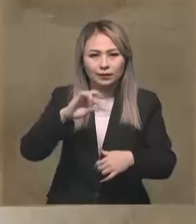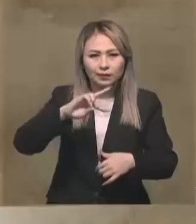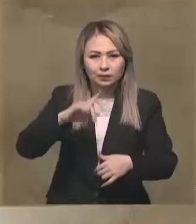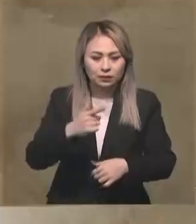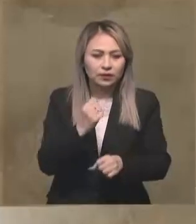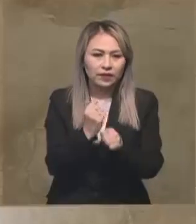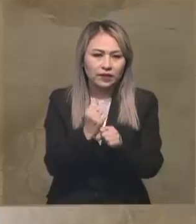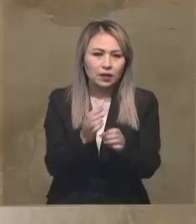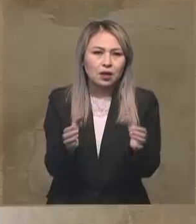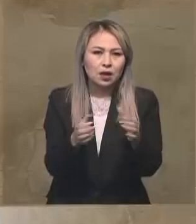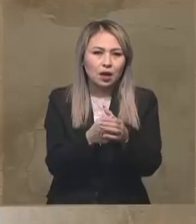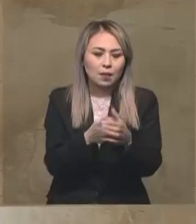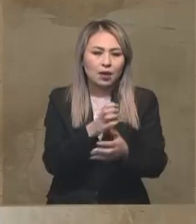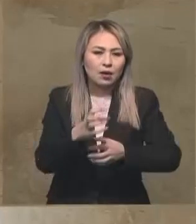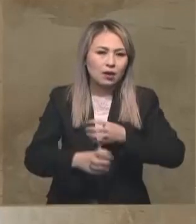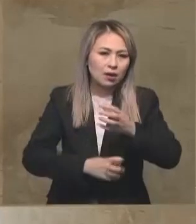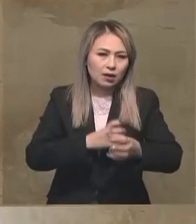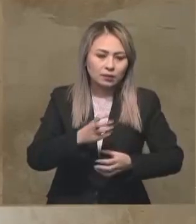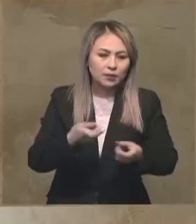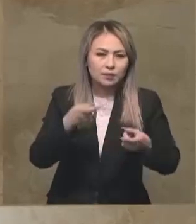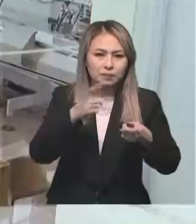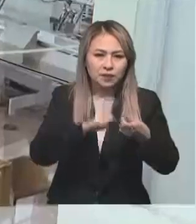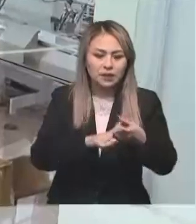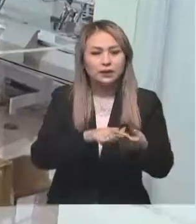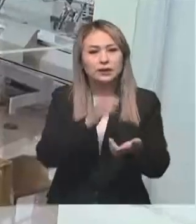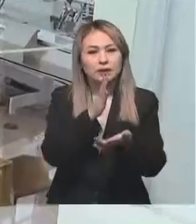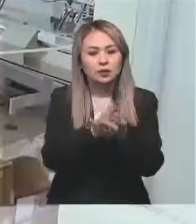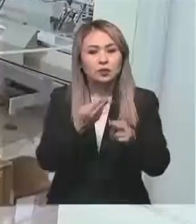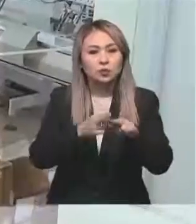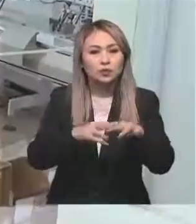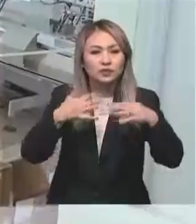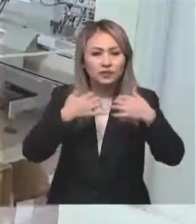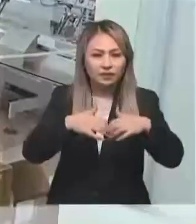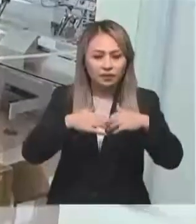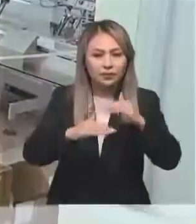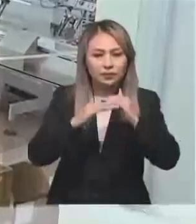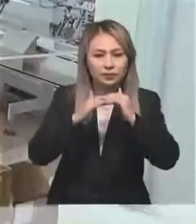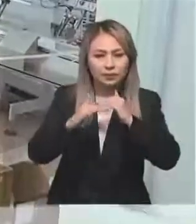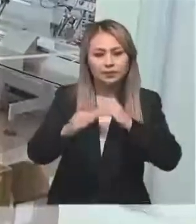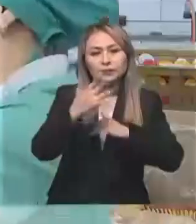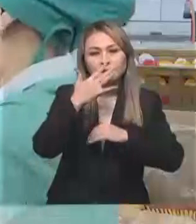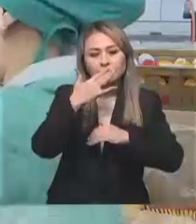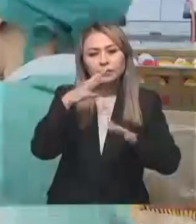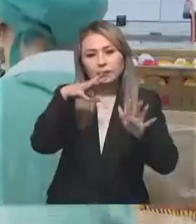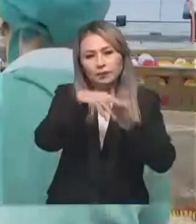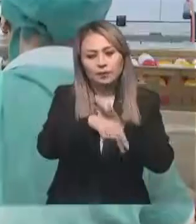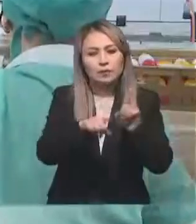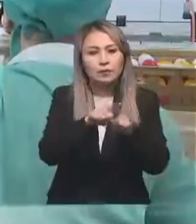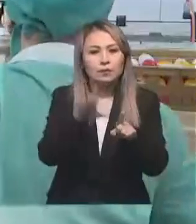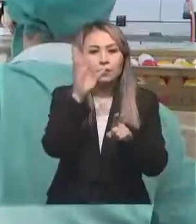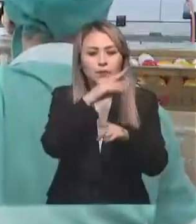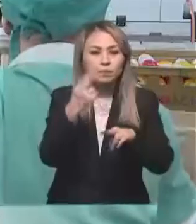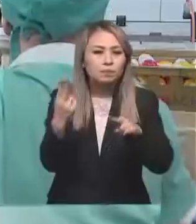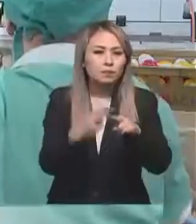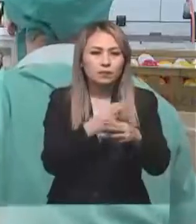экспорт ұлттық компаниясы бүгінде әлемнің көптеген елімен байланыс орнатқан. Соның есебінен отандық тауар өндірушілер шетелдік нарыққа қиындықсыз шыға алады. Айта